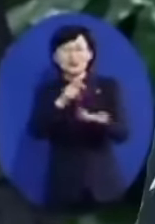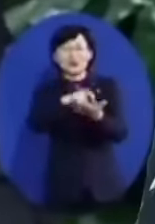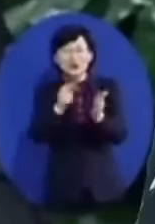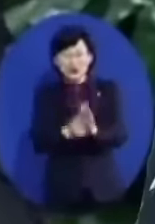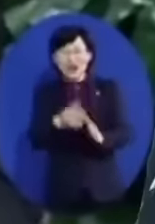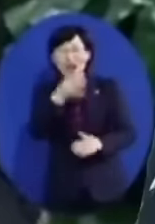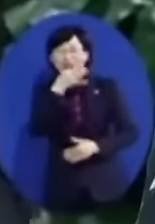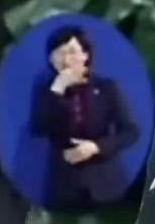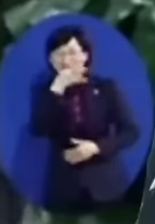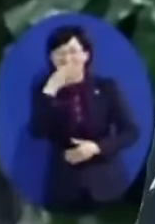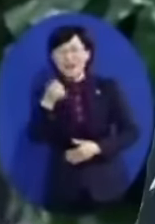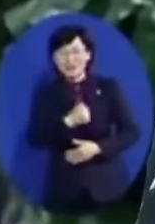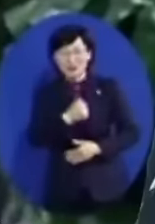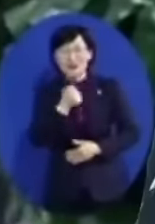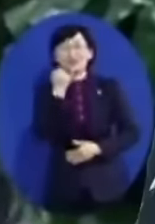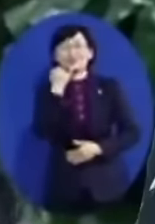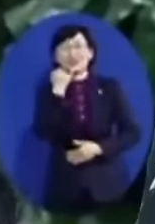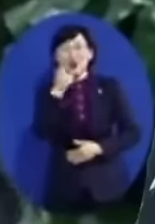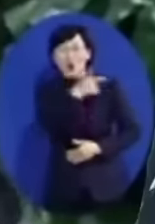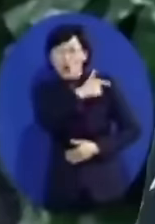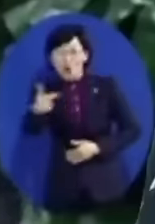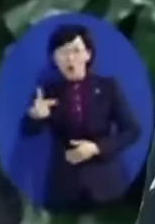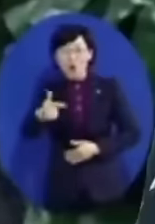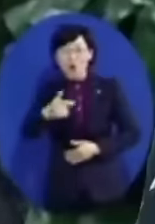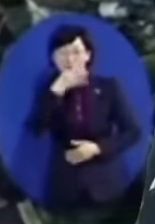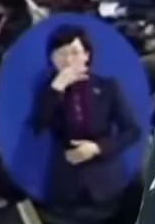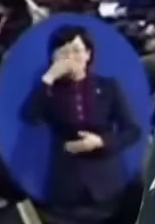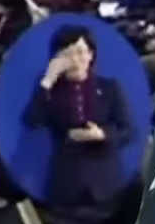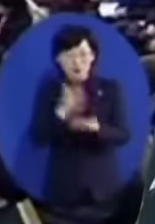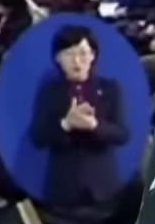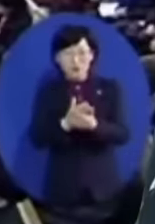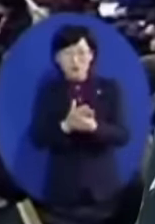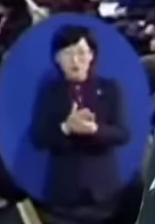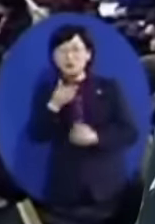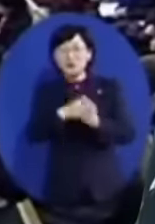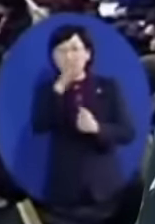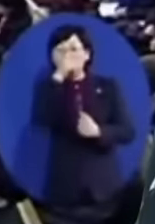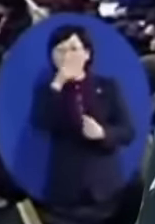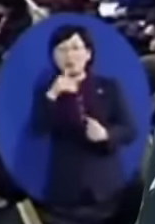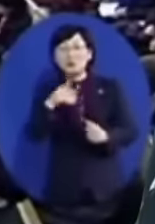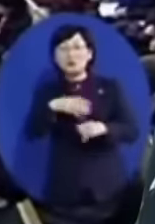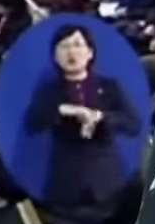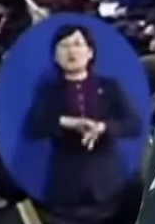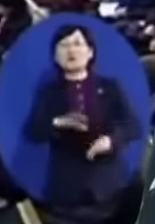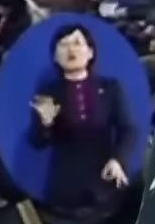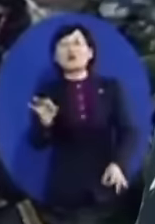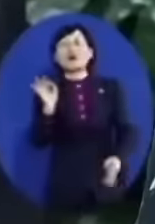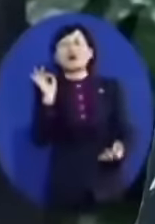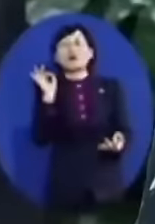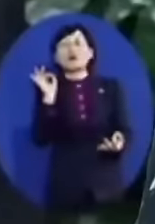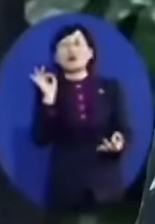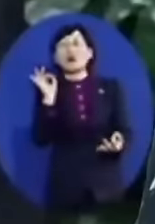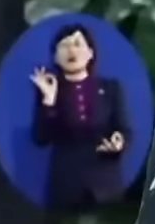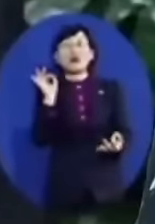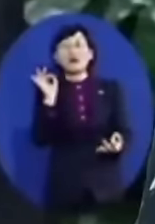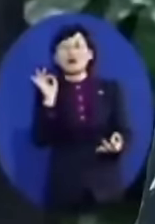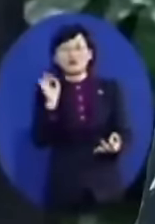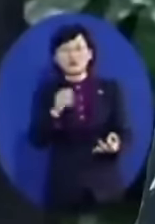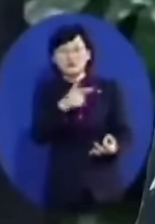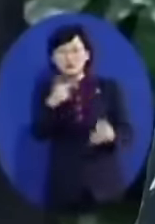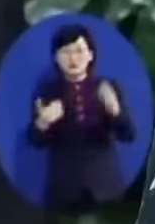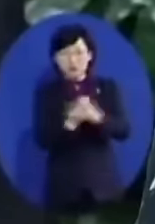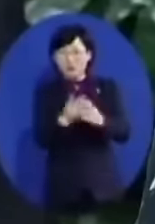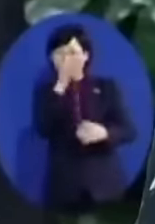것입니다. 너무 큰 욕심을 가지지 말고, 또 전혀 욕심이 없어 이만 딱 벌리고 이렇게 앉으시면 그것도 또